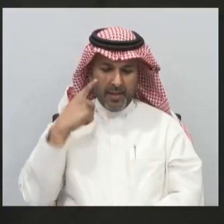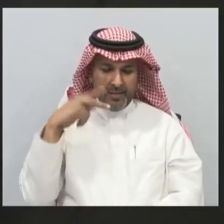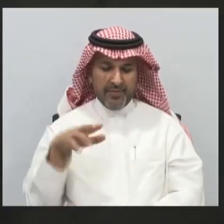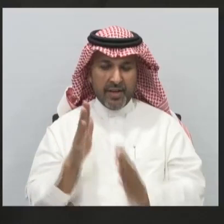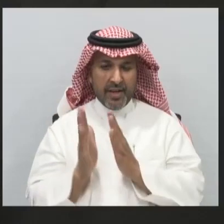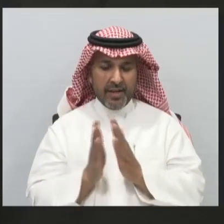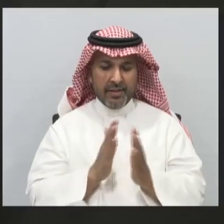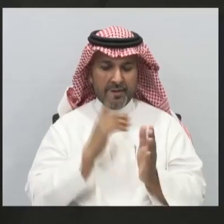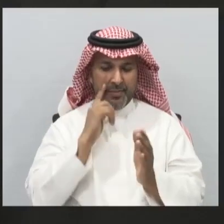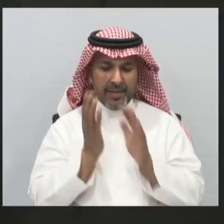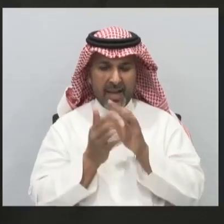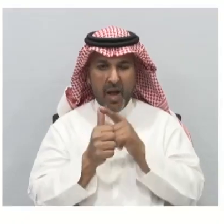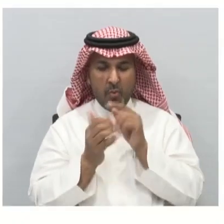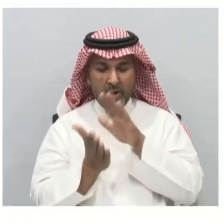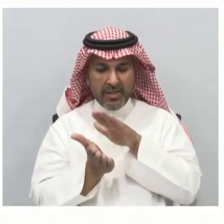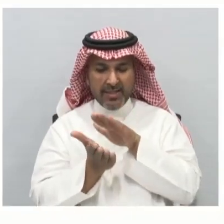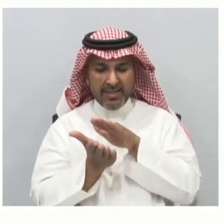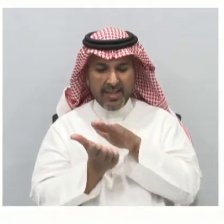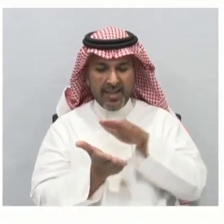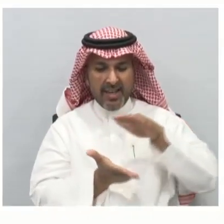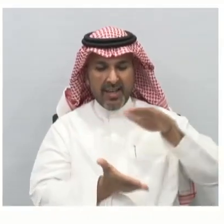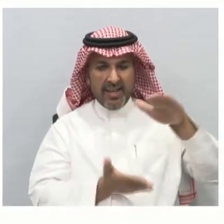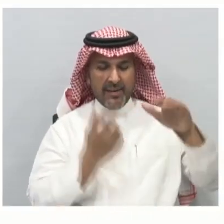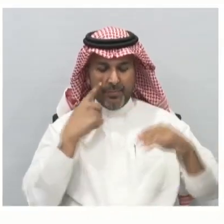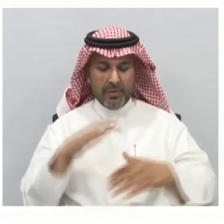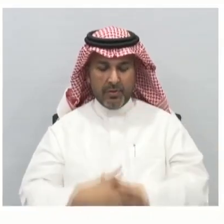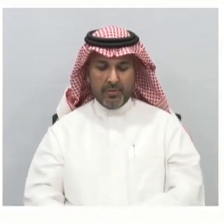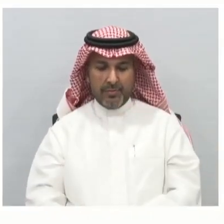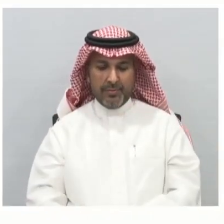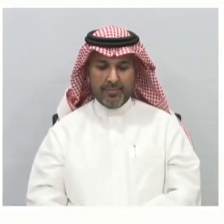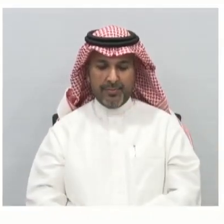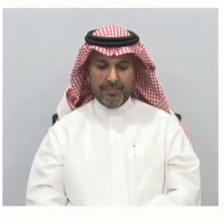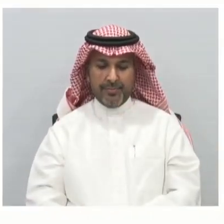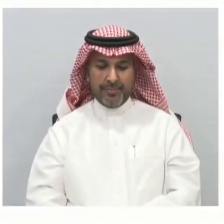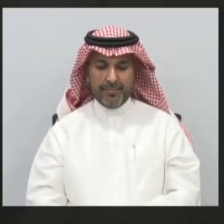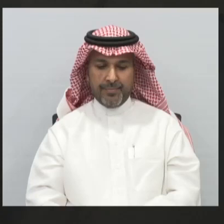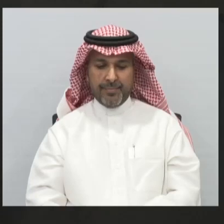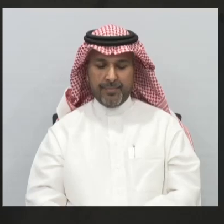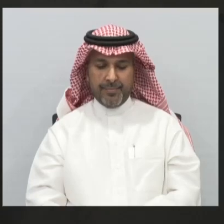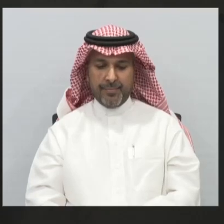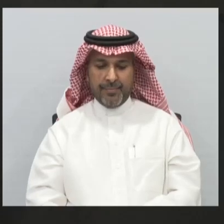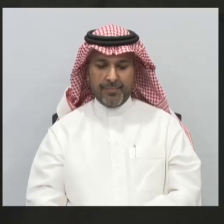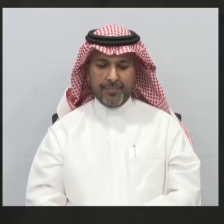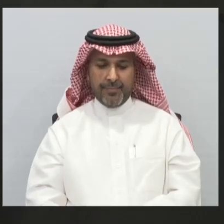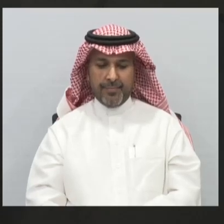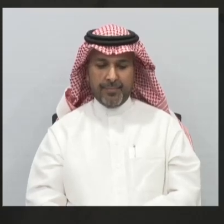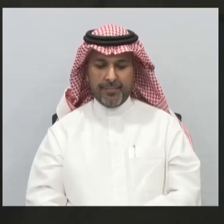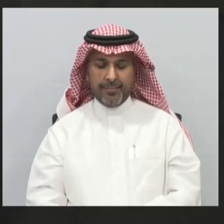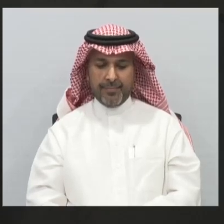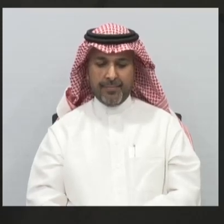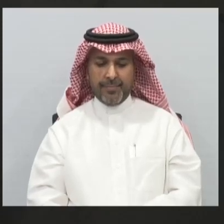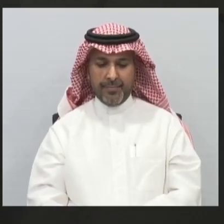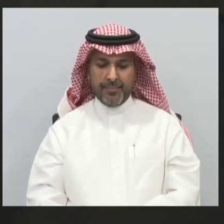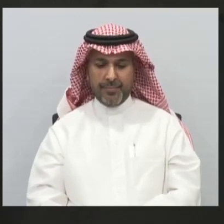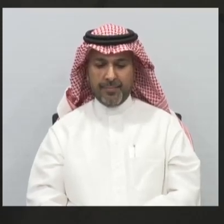طيب نشوف الان لاحظ طالما طلب مني ترتيبها في الترتيب والمقارنه استطيع استخدام